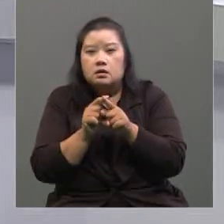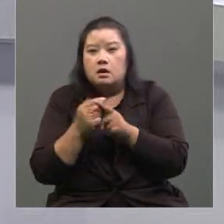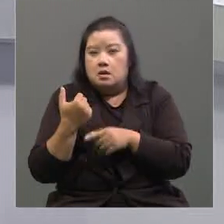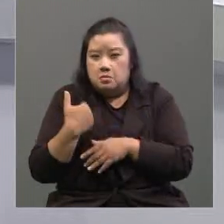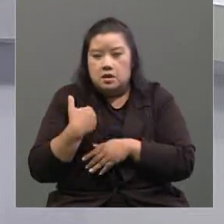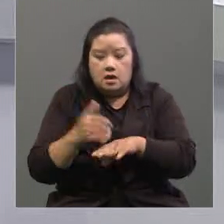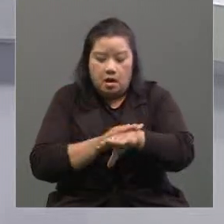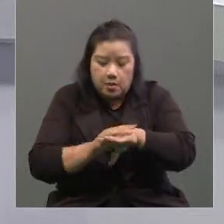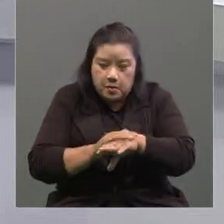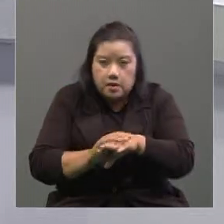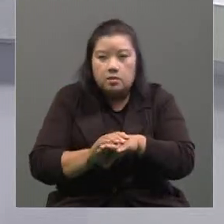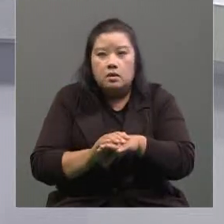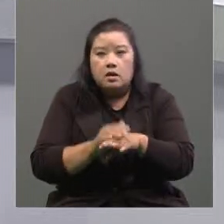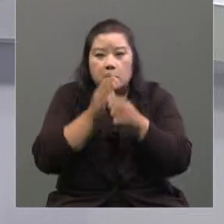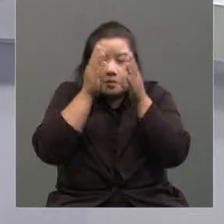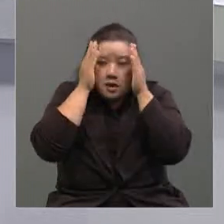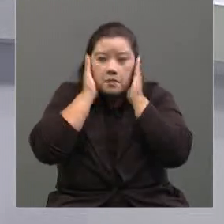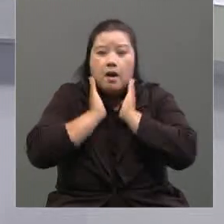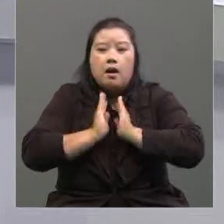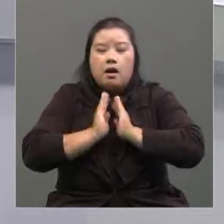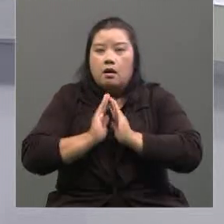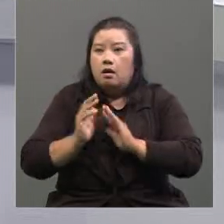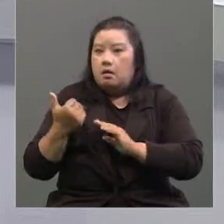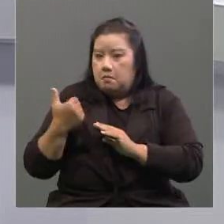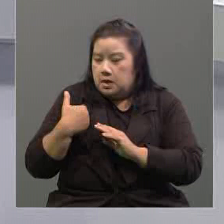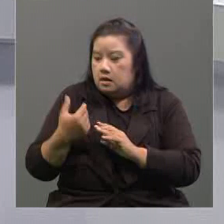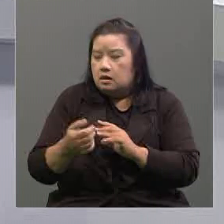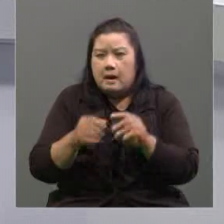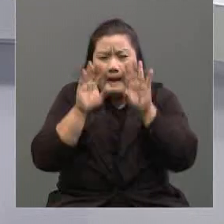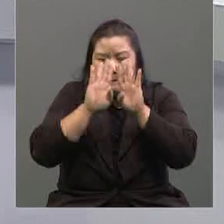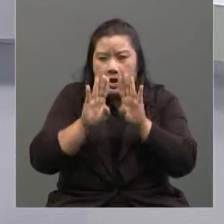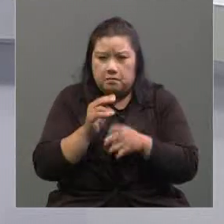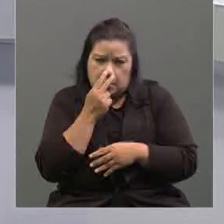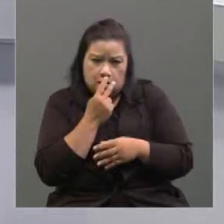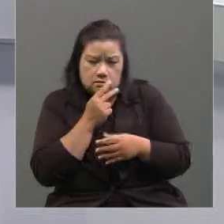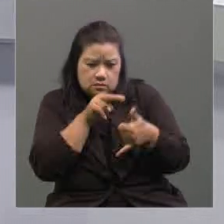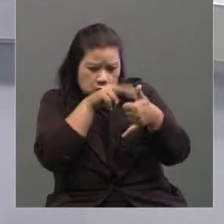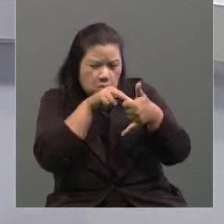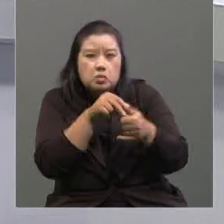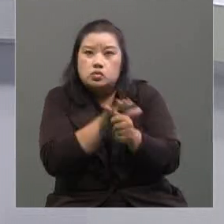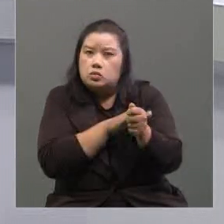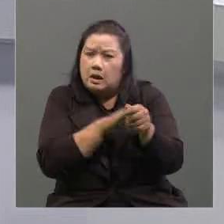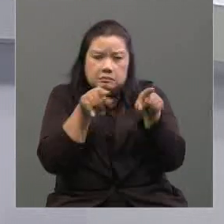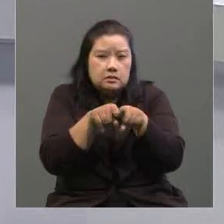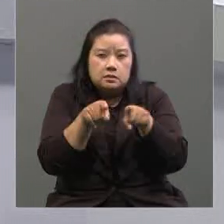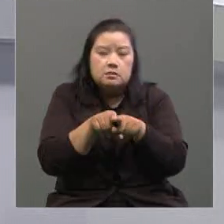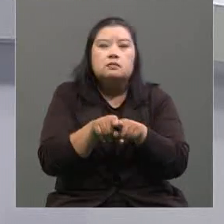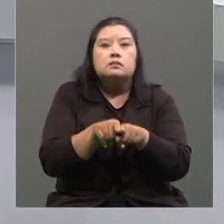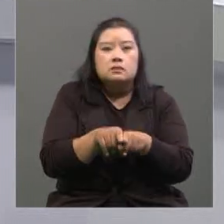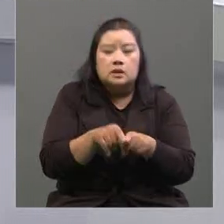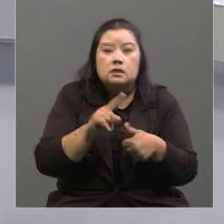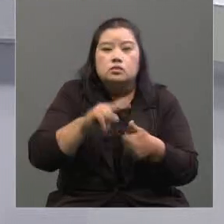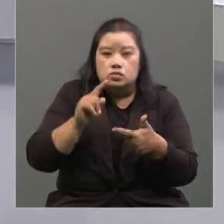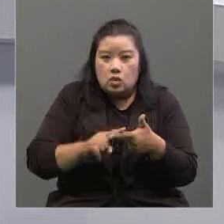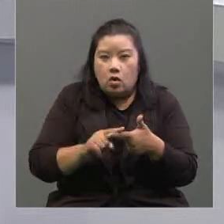ผิวหรือว่าบางคนไม่มีแขนอะไรอย่างเงี้ยลักษณะแผลของความน่าสงสารเนี่ยคล้ายคลึงกันยังไม่นับเรื่องของคนที่มา